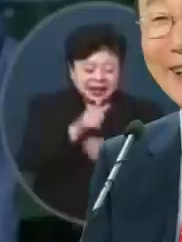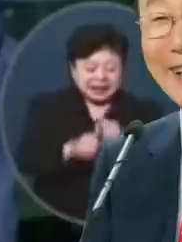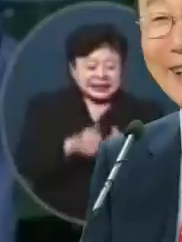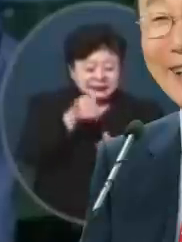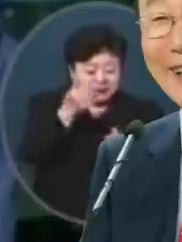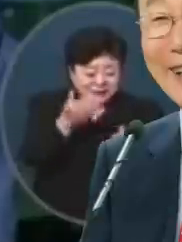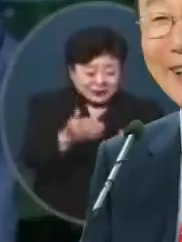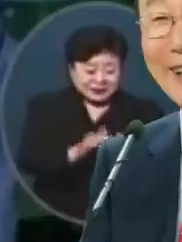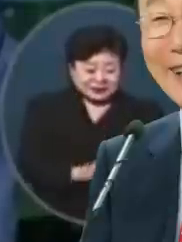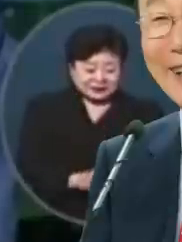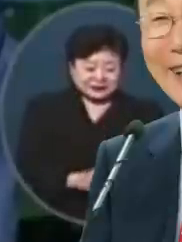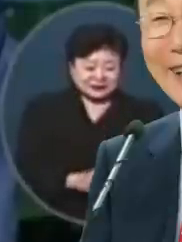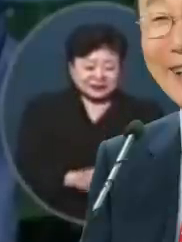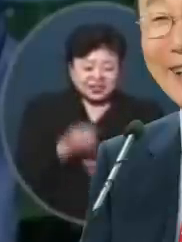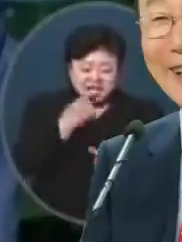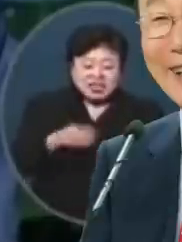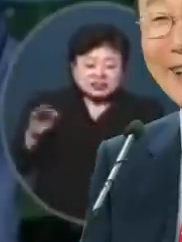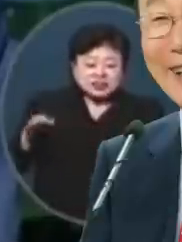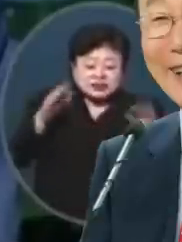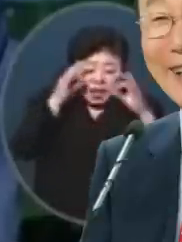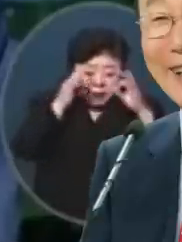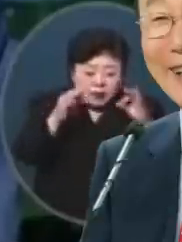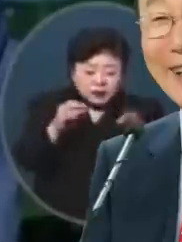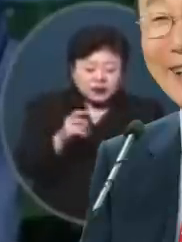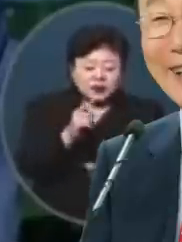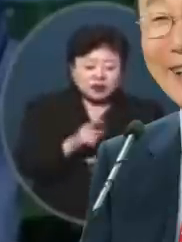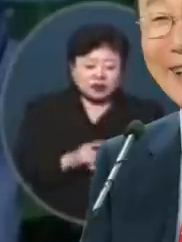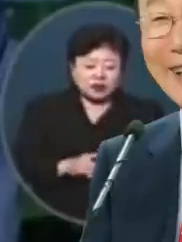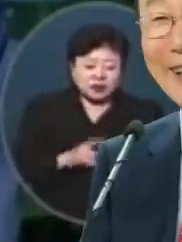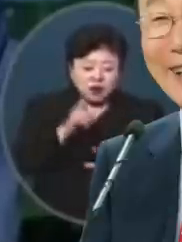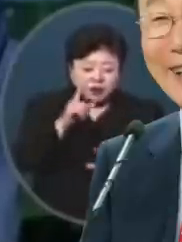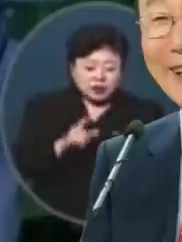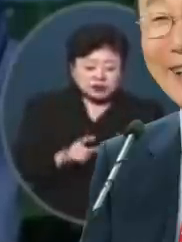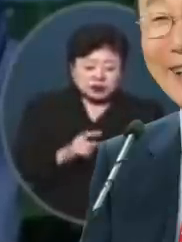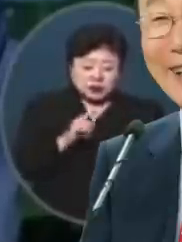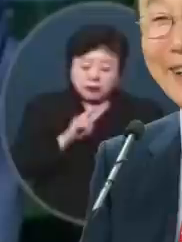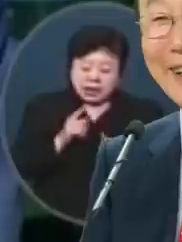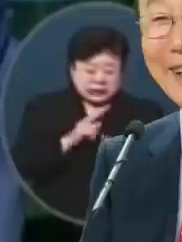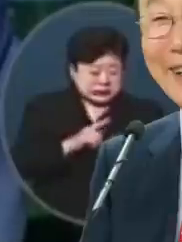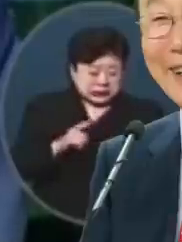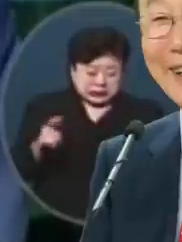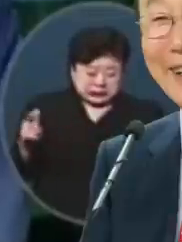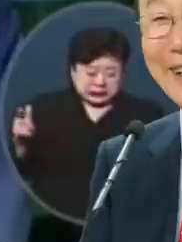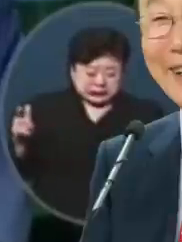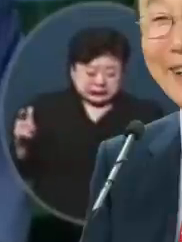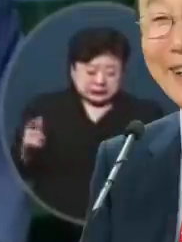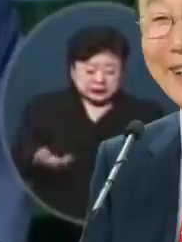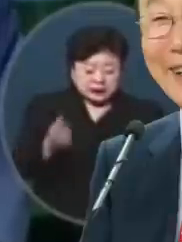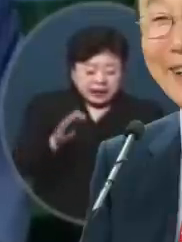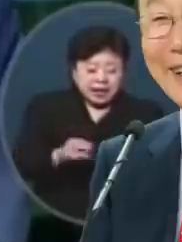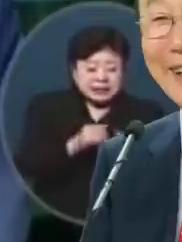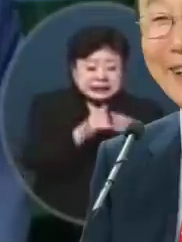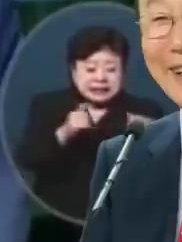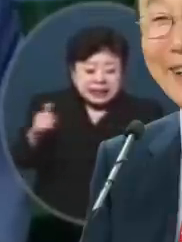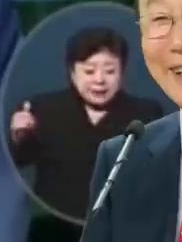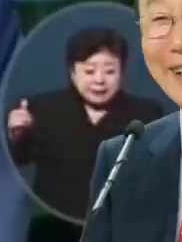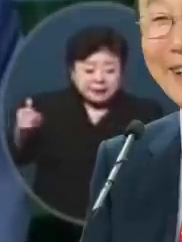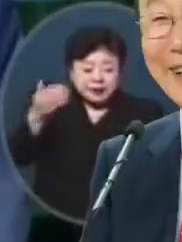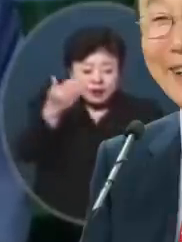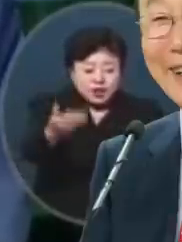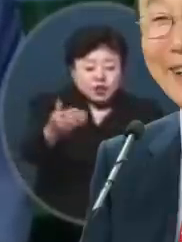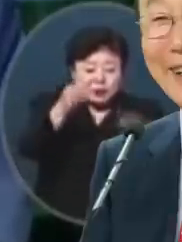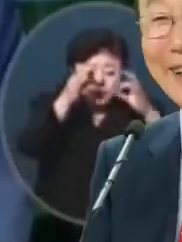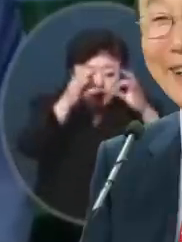하나님께서는 천사를 보고도 내 형상과 모양이라고 말하지 않습니다. 그러나 여러분을